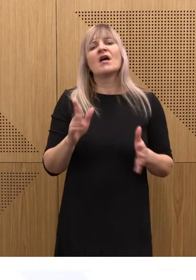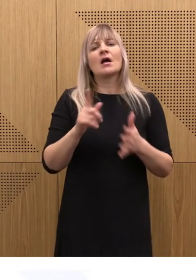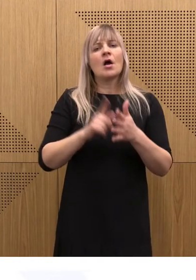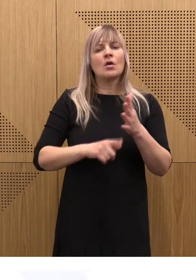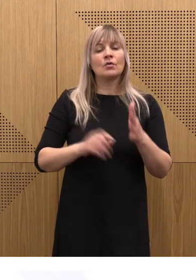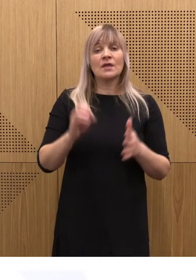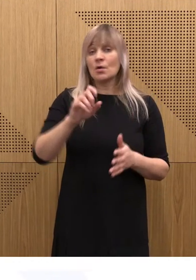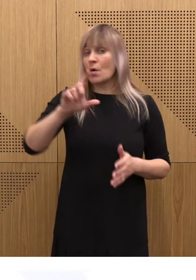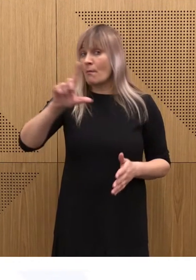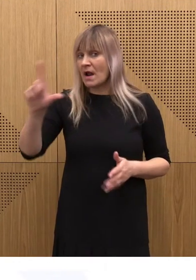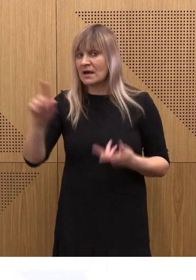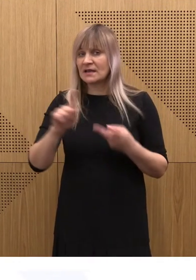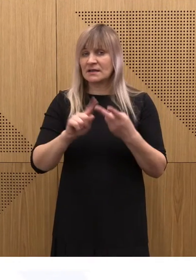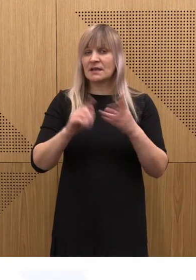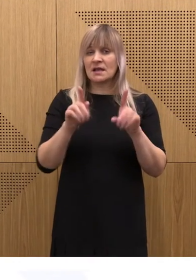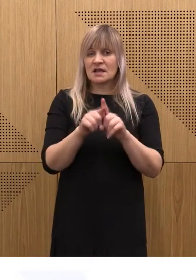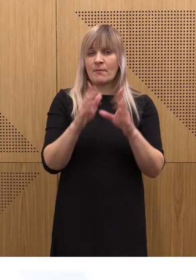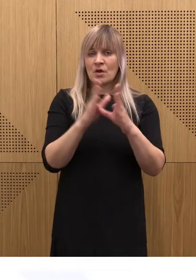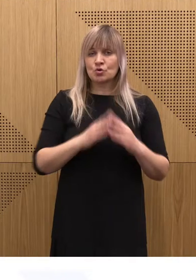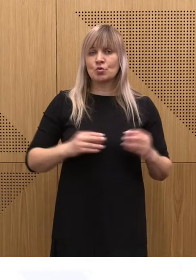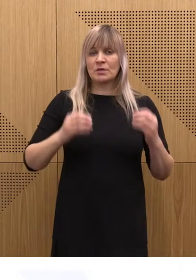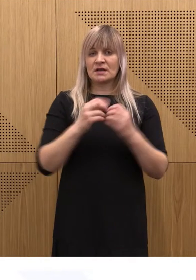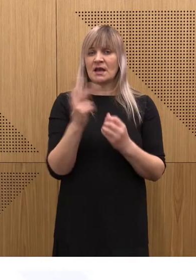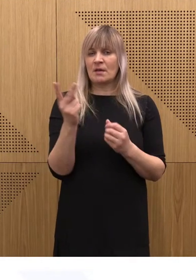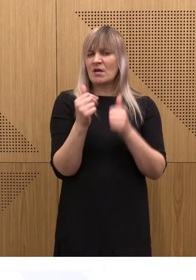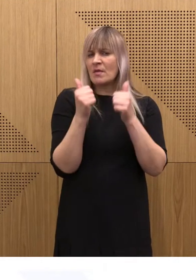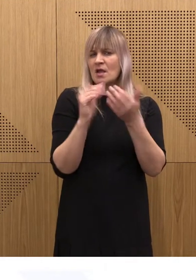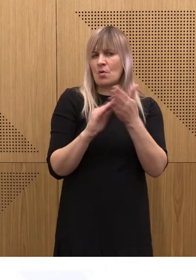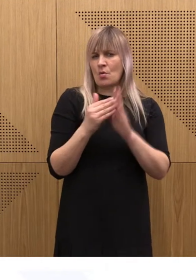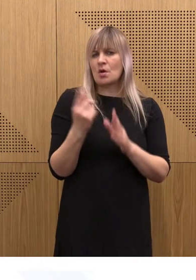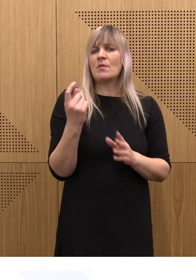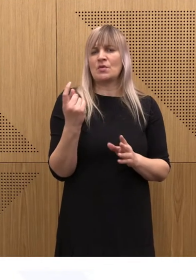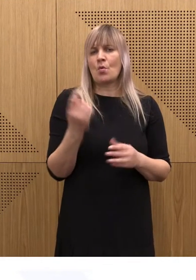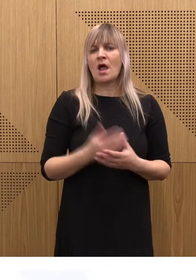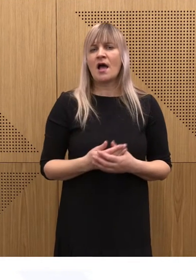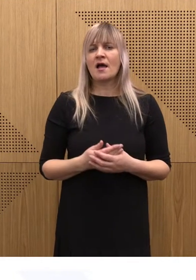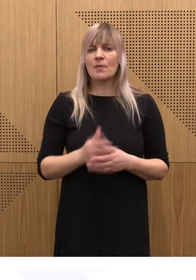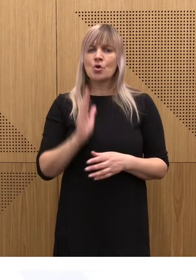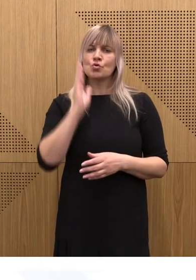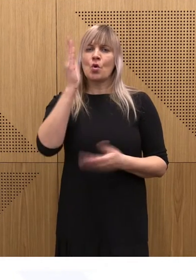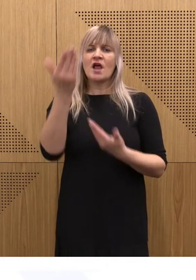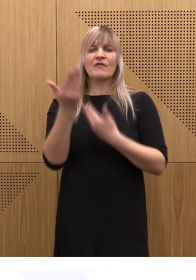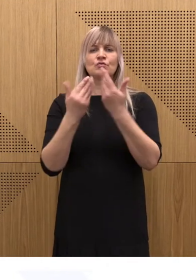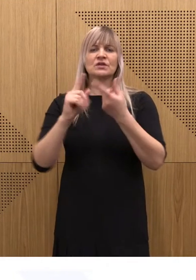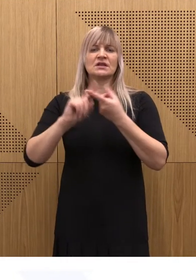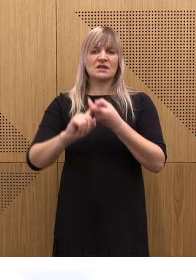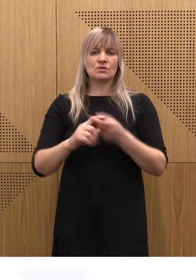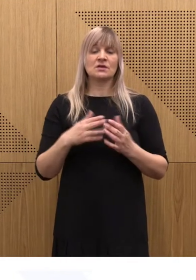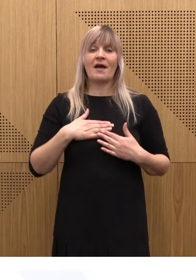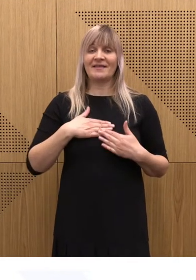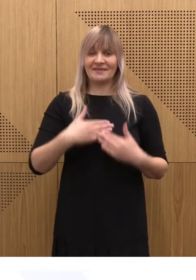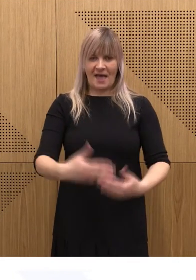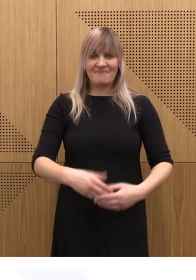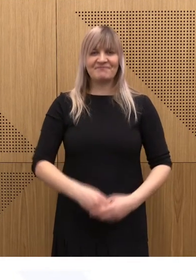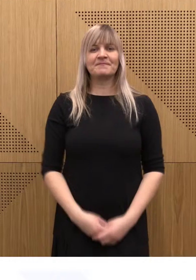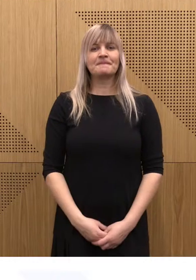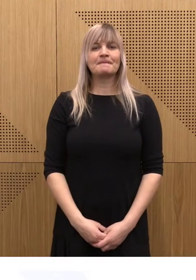Euroopa Liit kui Suurbritannia saavad hea kokkuleppe ka siis tuleviku suhete osas. Aitäh!